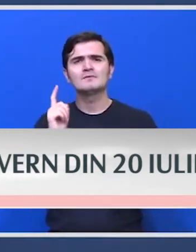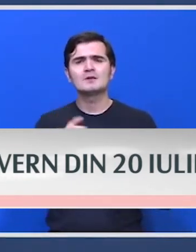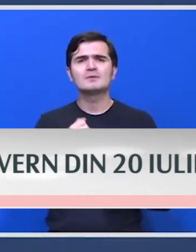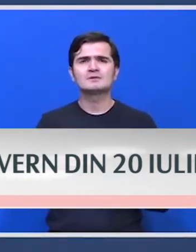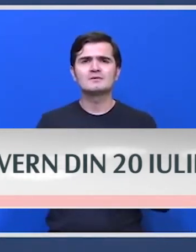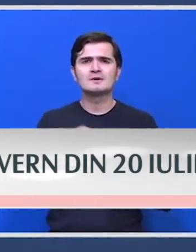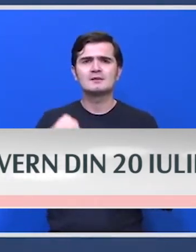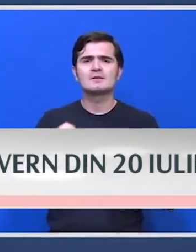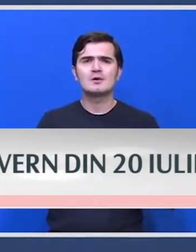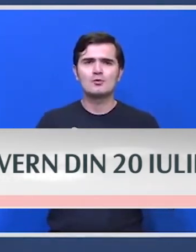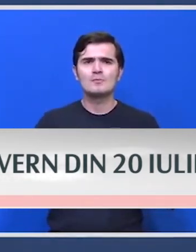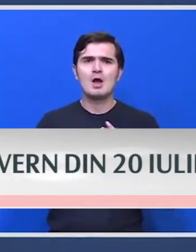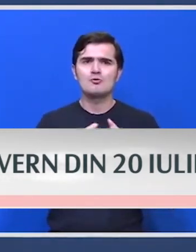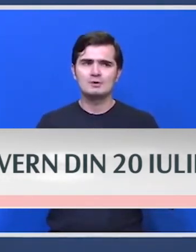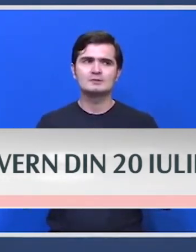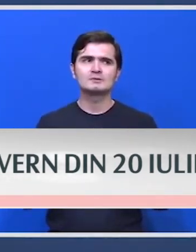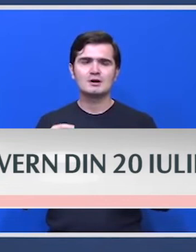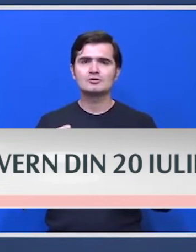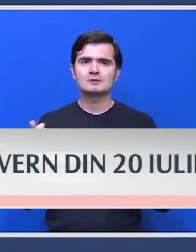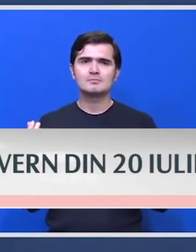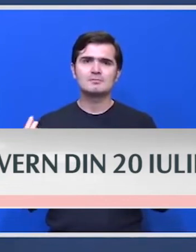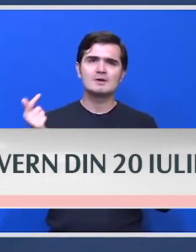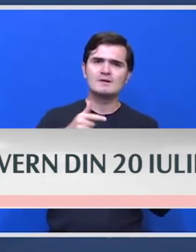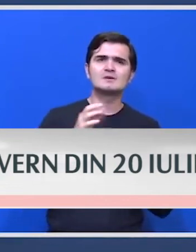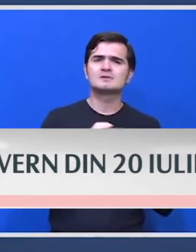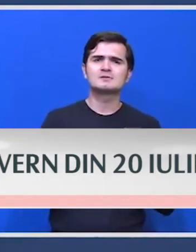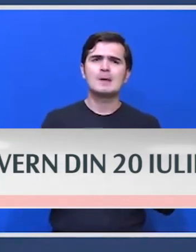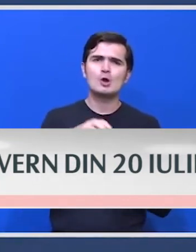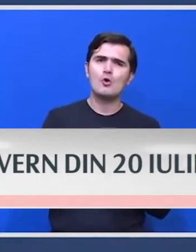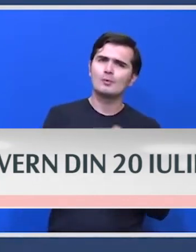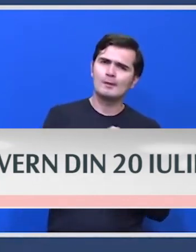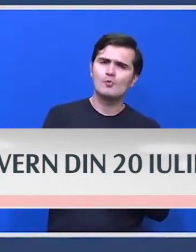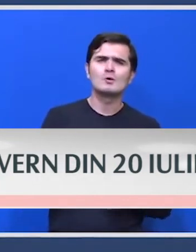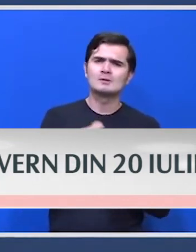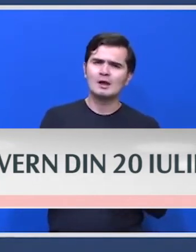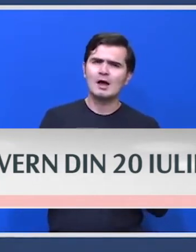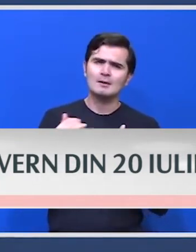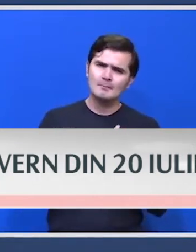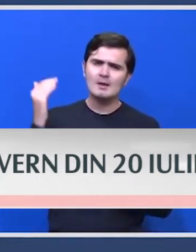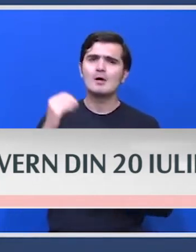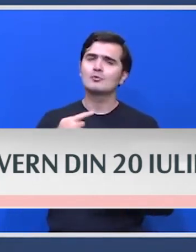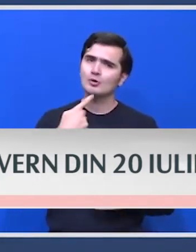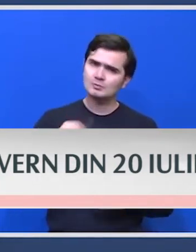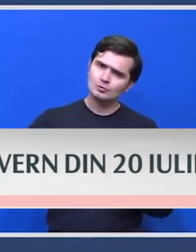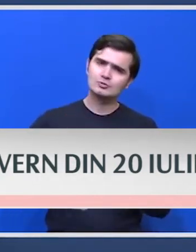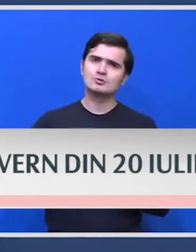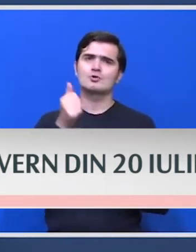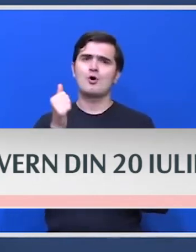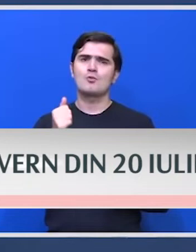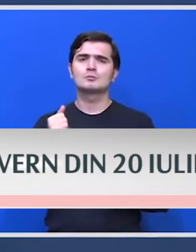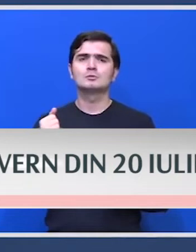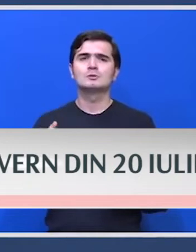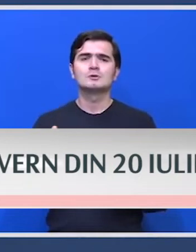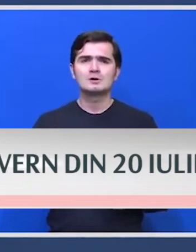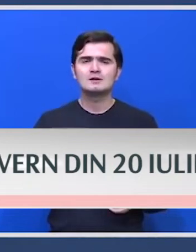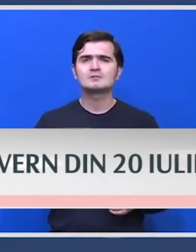economia românească, investiții care se traduc în locuri de muncă, salarii mai mari. De aceea am spus din nou și din nou că